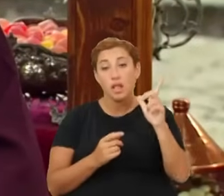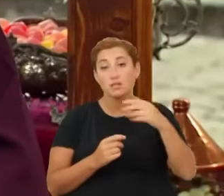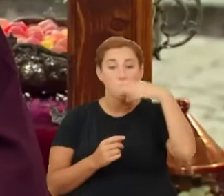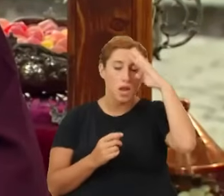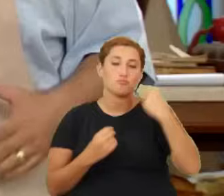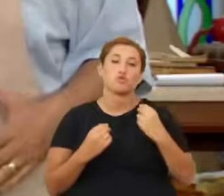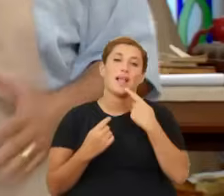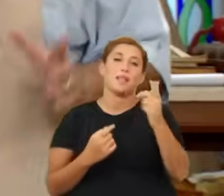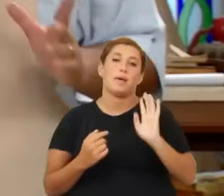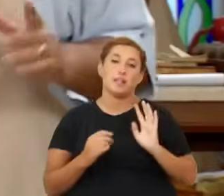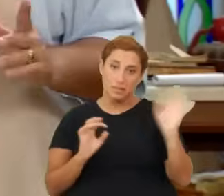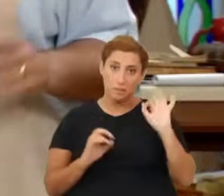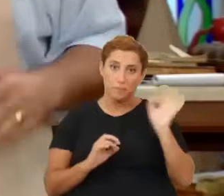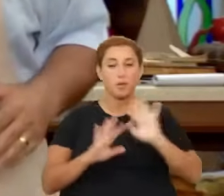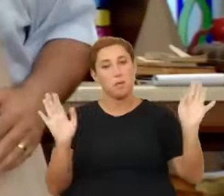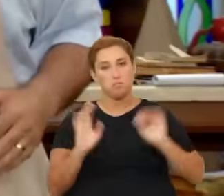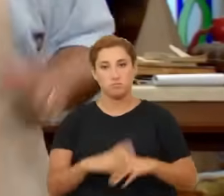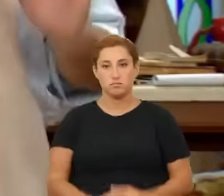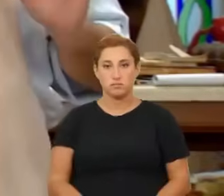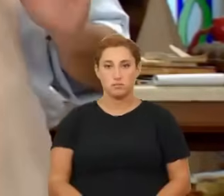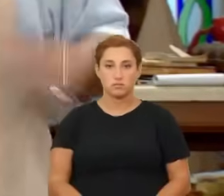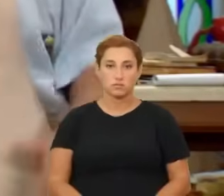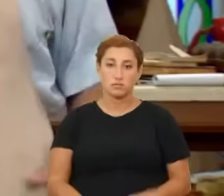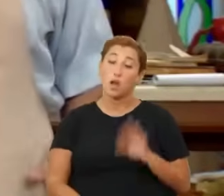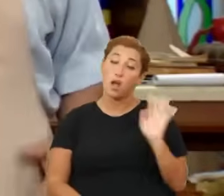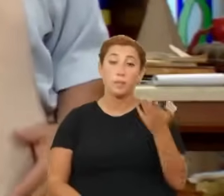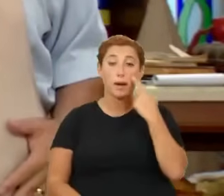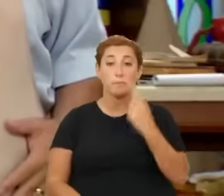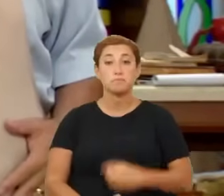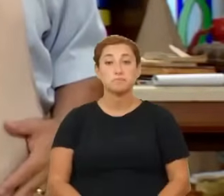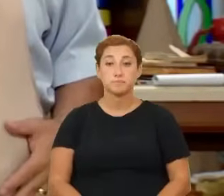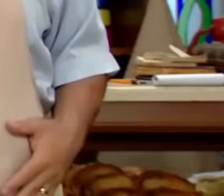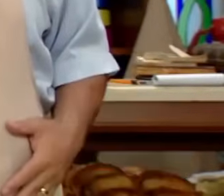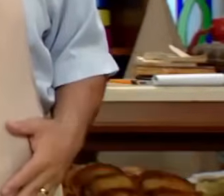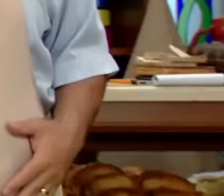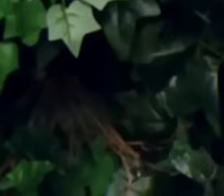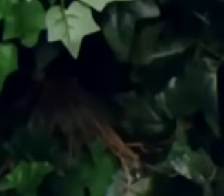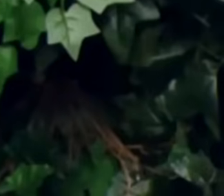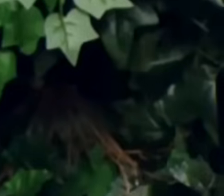Varyam güzel şey demek lazım. Değil mi? Tamam. Hadi bakalım.